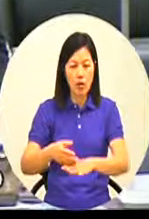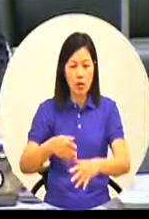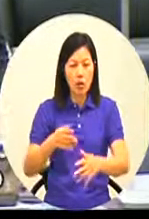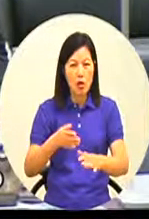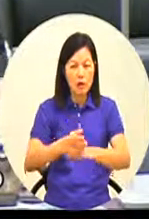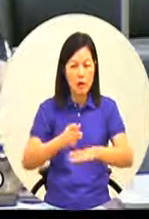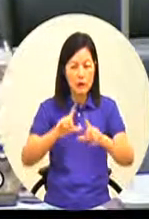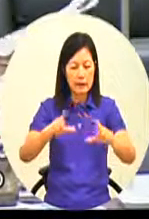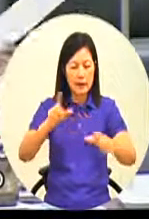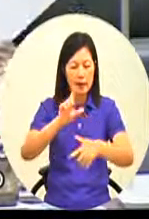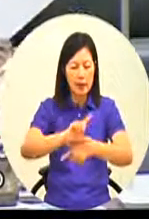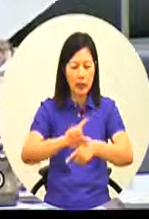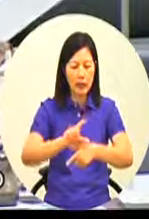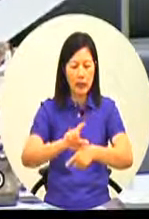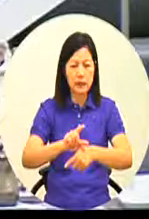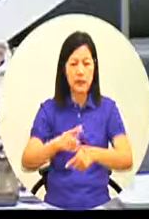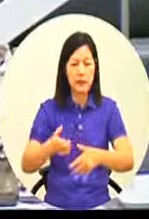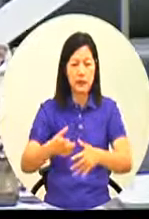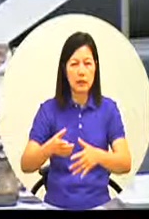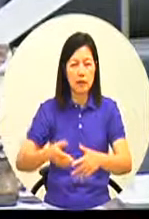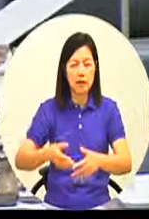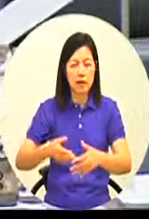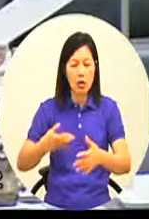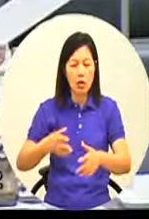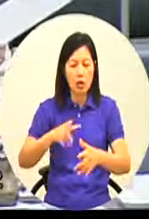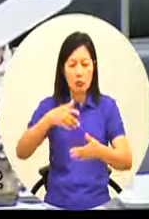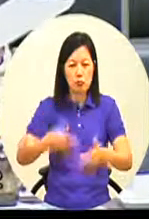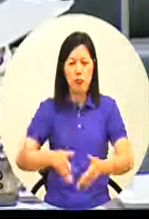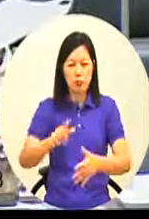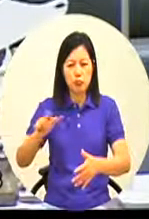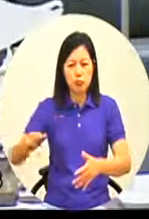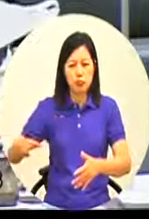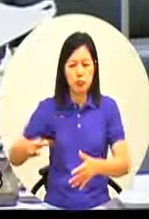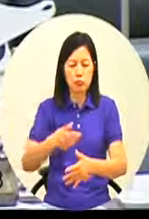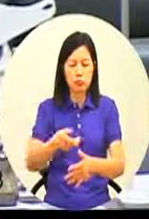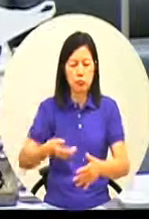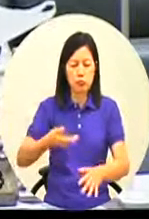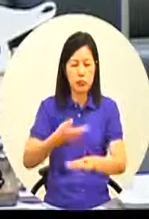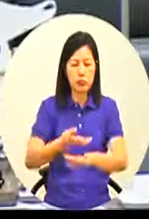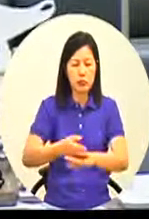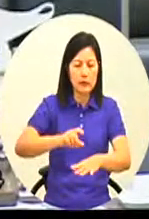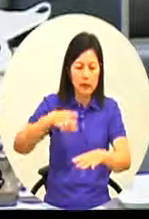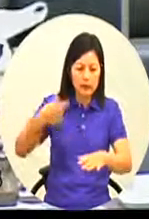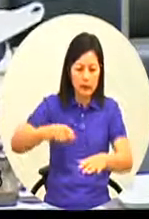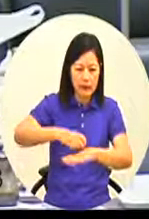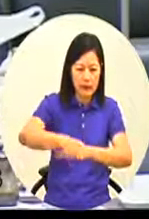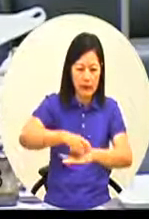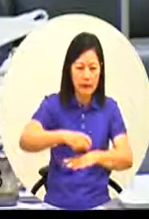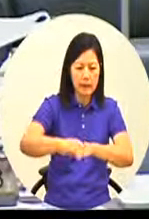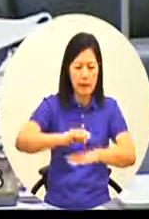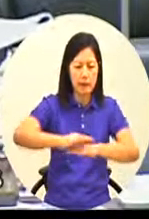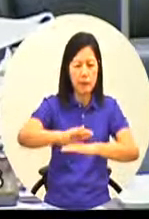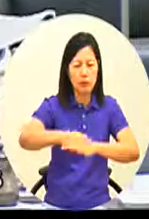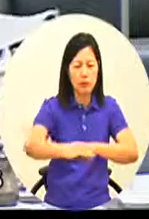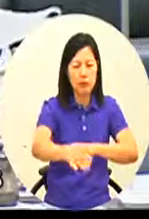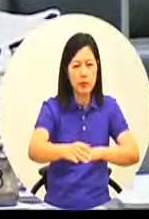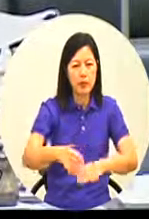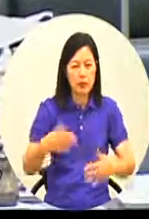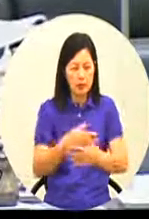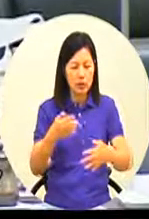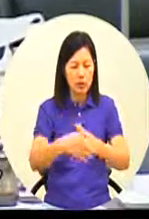车哈，超载，然后搞咱这路哈，搞到真正密密麻麻。所以这个部分，我们也请公务局可以要求交通局跟警察局一起来配